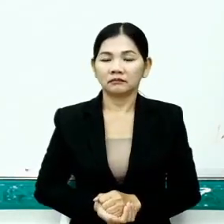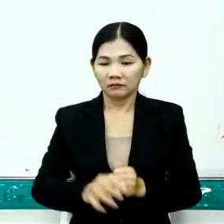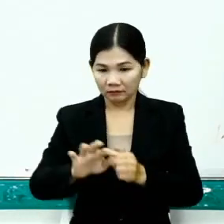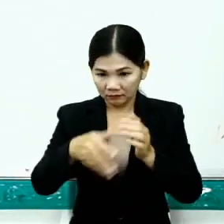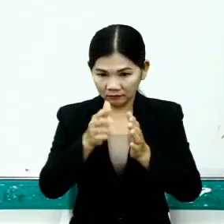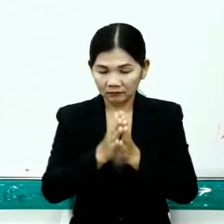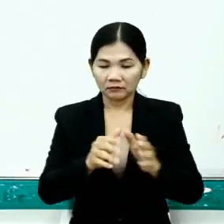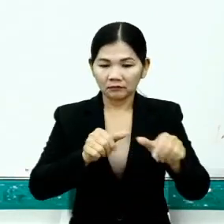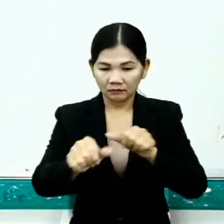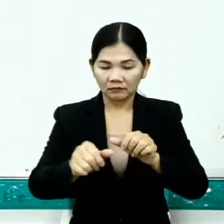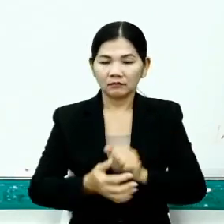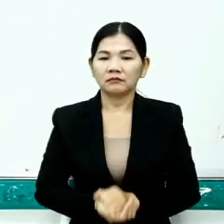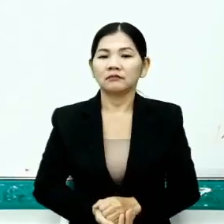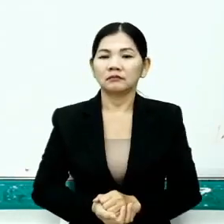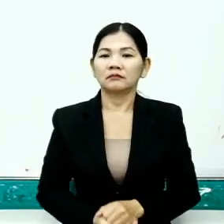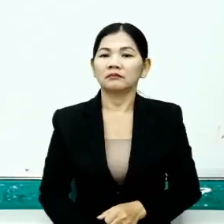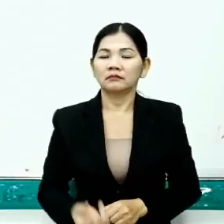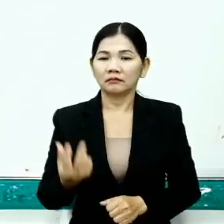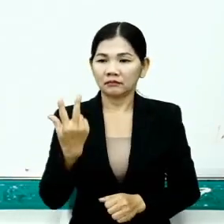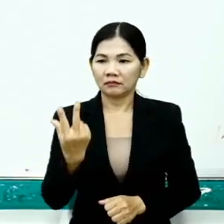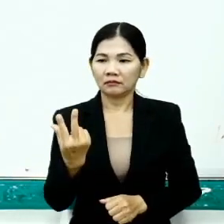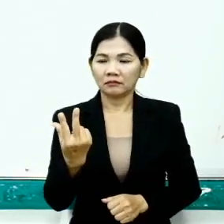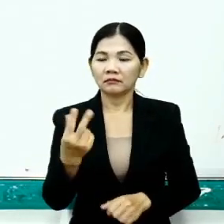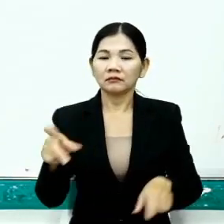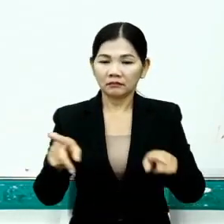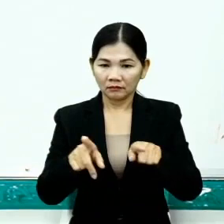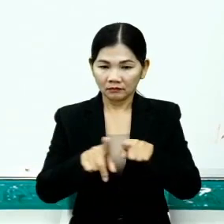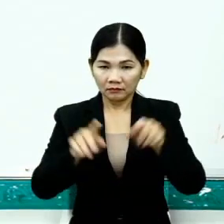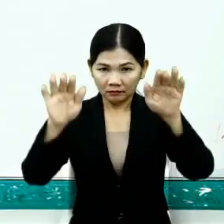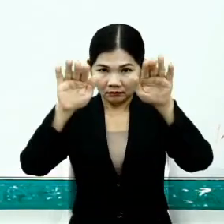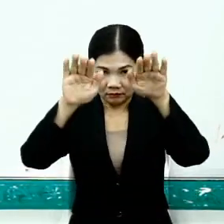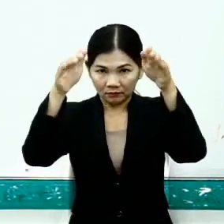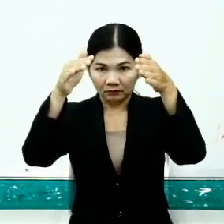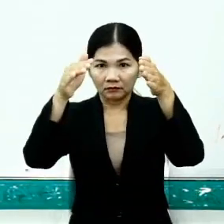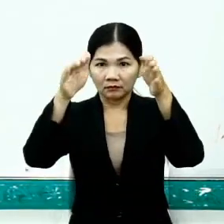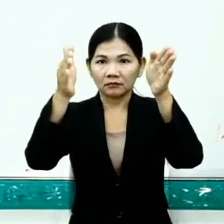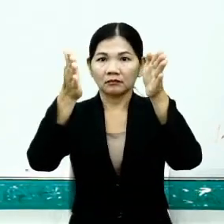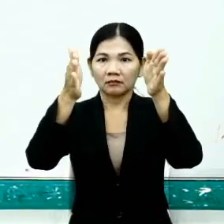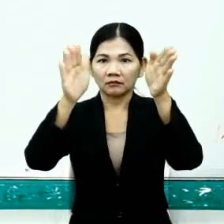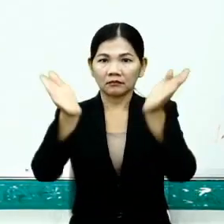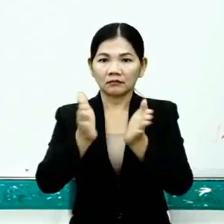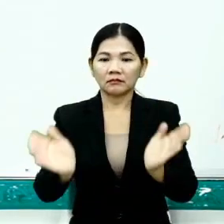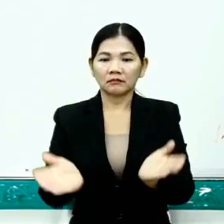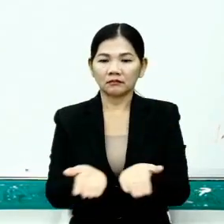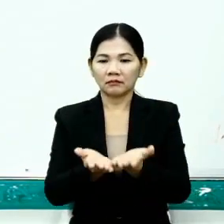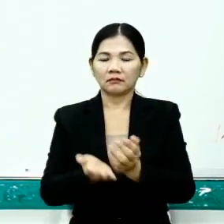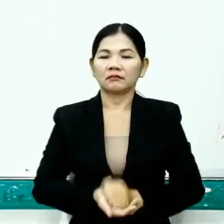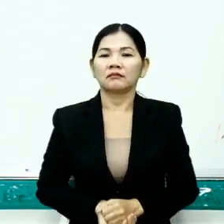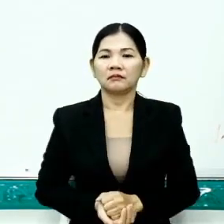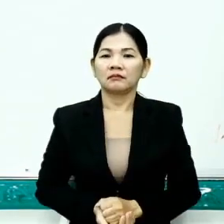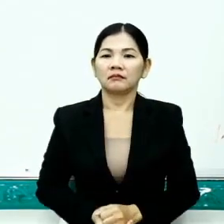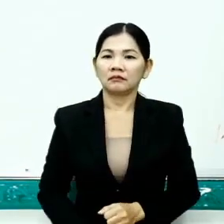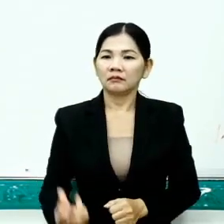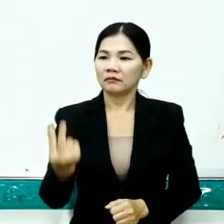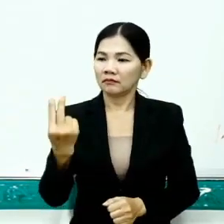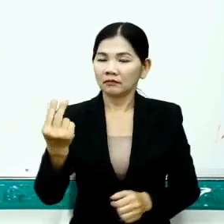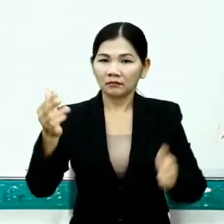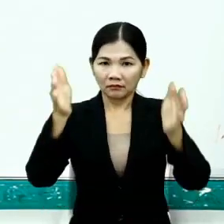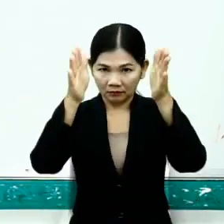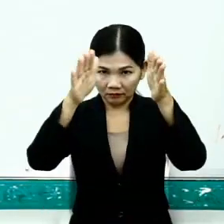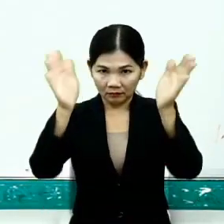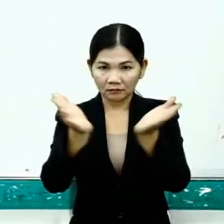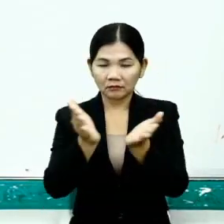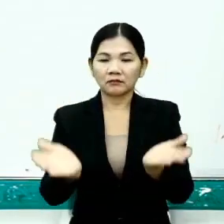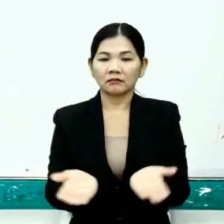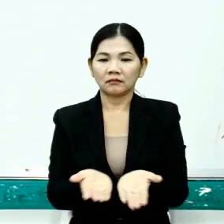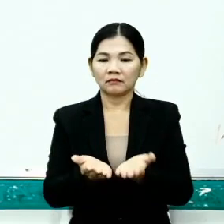con cốt mình to tiết. Thó đôi chì pía thầu. Chà lần tí cất. Thó đôi